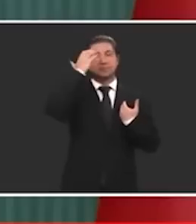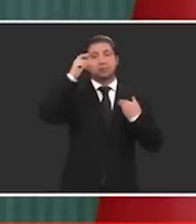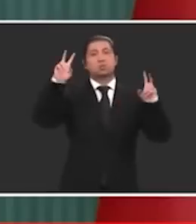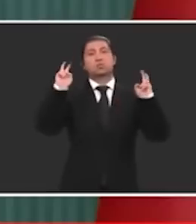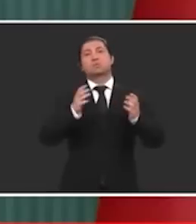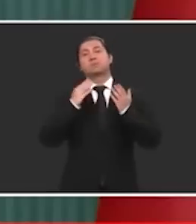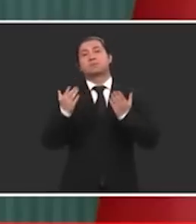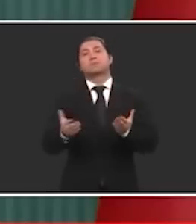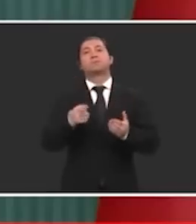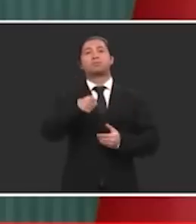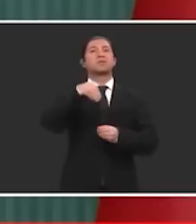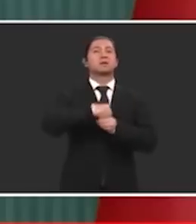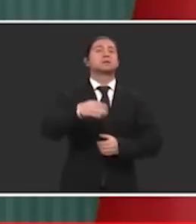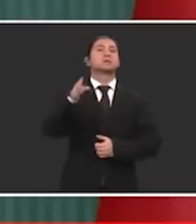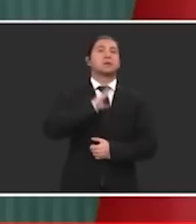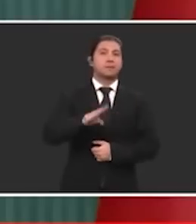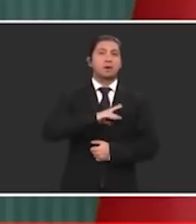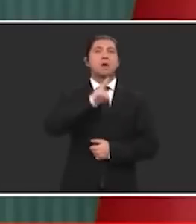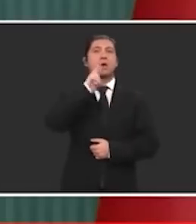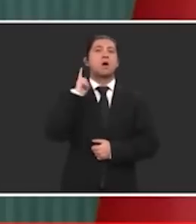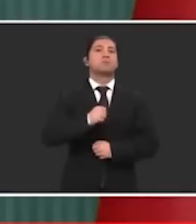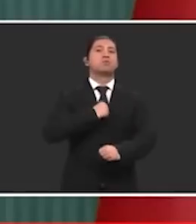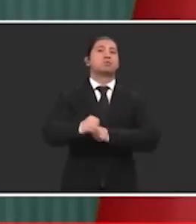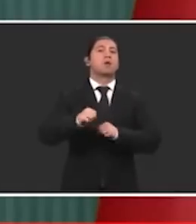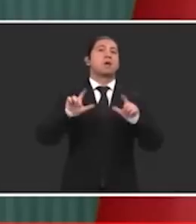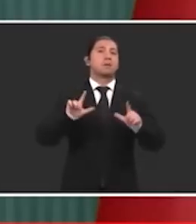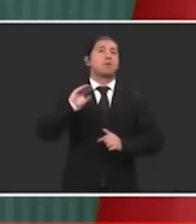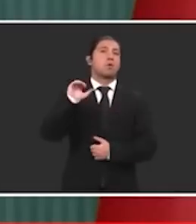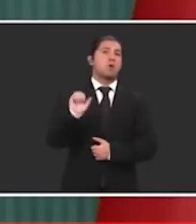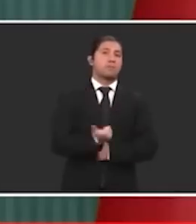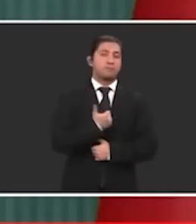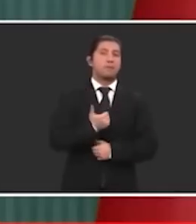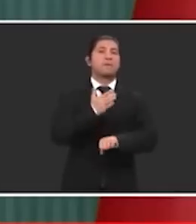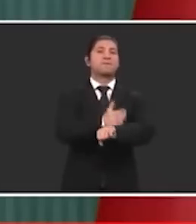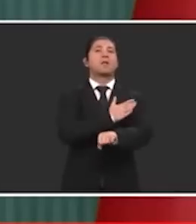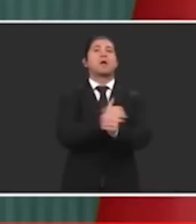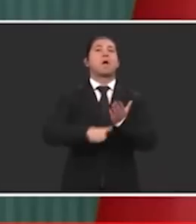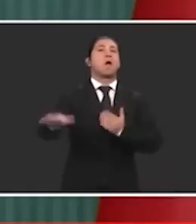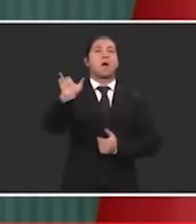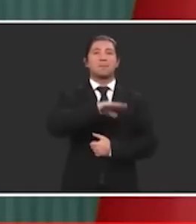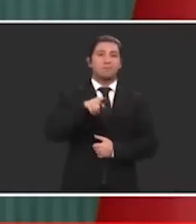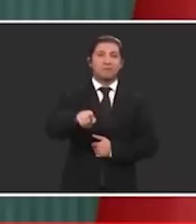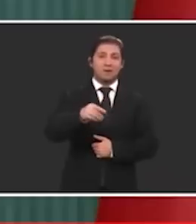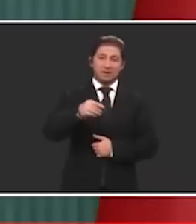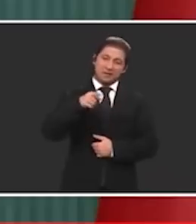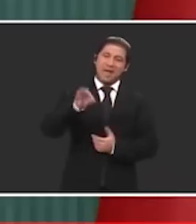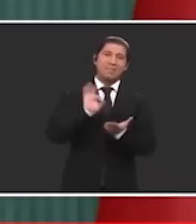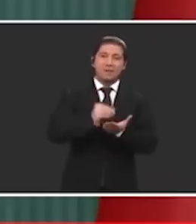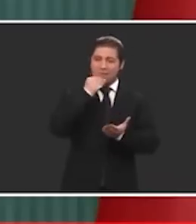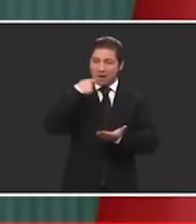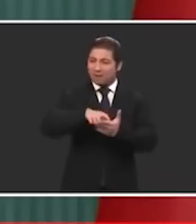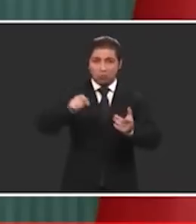önceliğimizdir. Bunun için sabırlı ve kararlı bir mücadele yürütüyoruz. Vatandaşımızın lokmasına kasteden